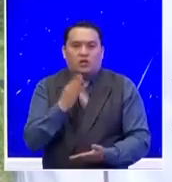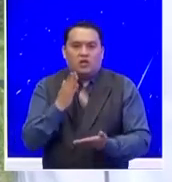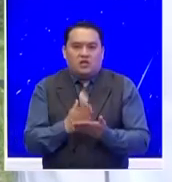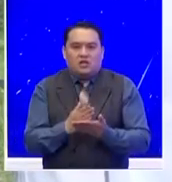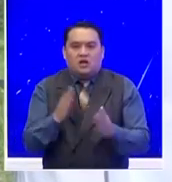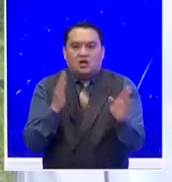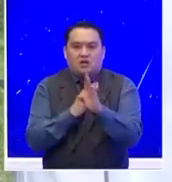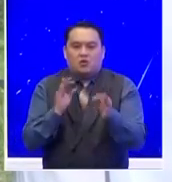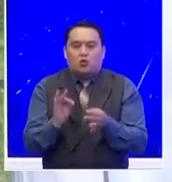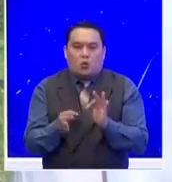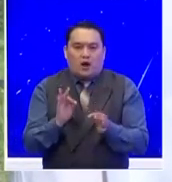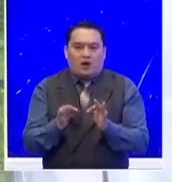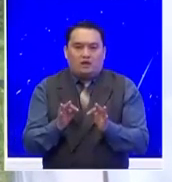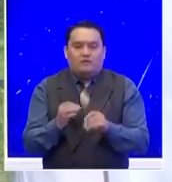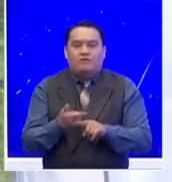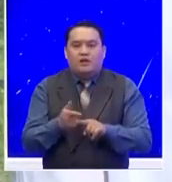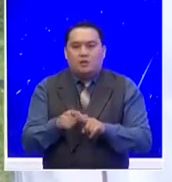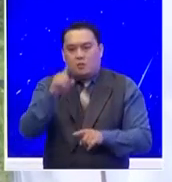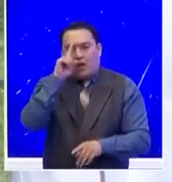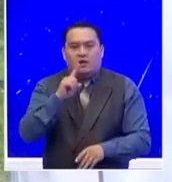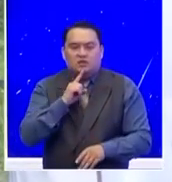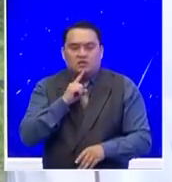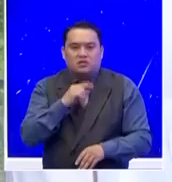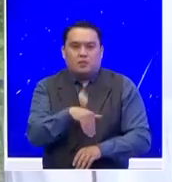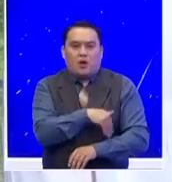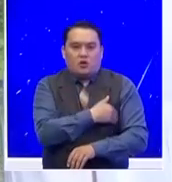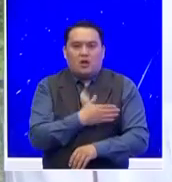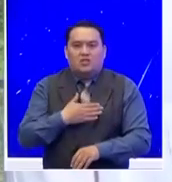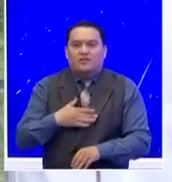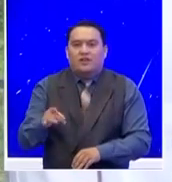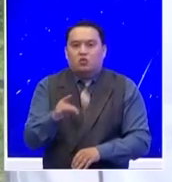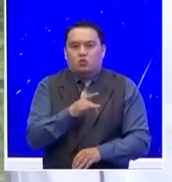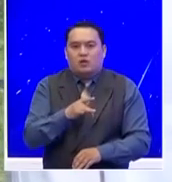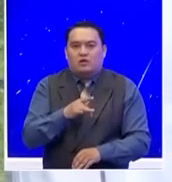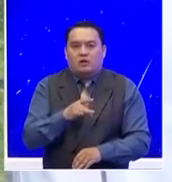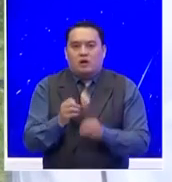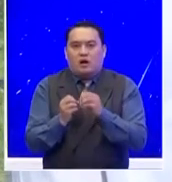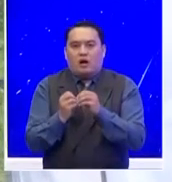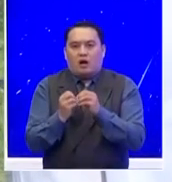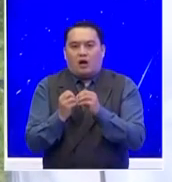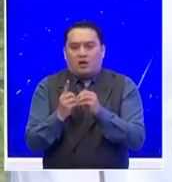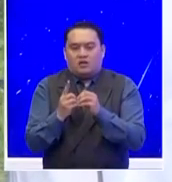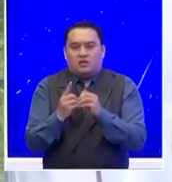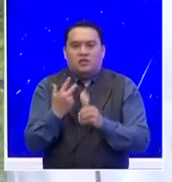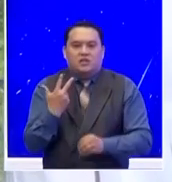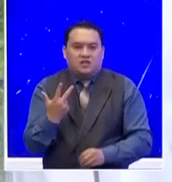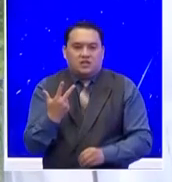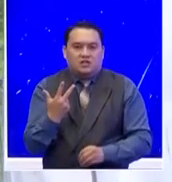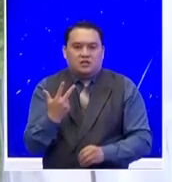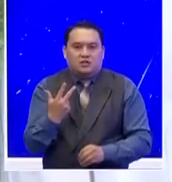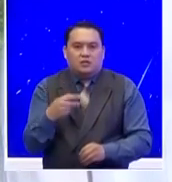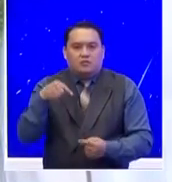является климатической нормой. В этом месяце среднесуточная температура для нашего региона составила 11,3. Это соответствует